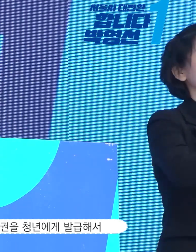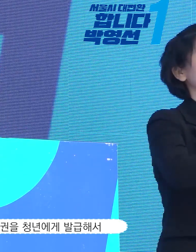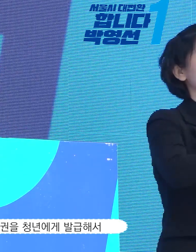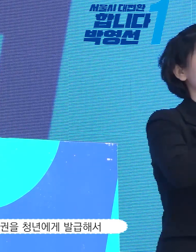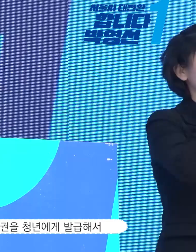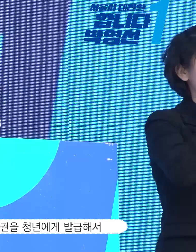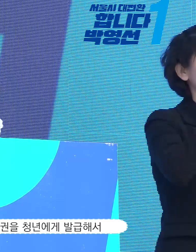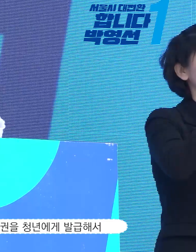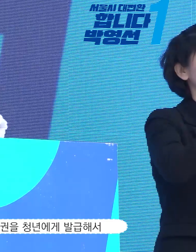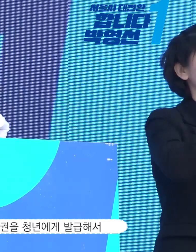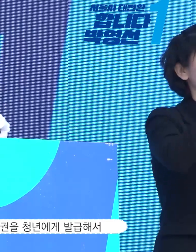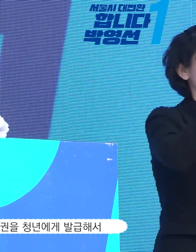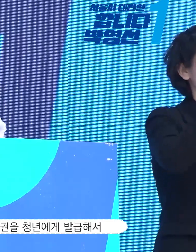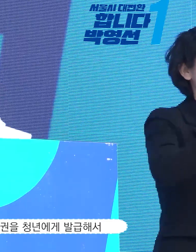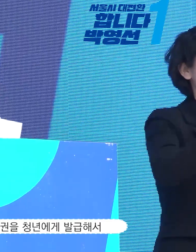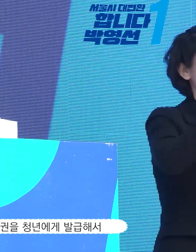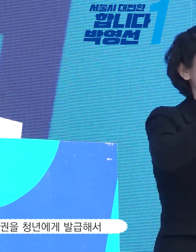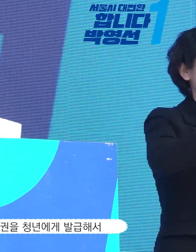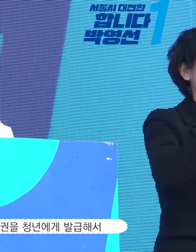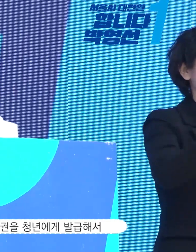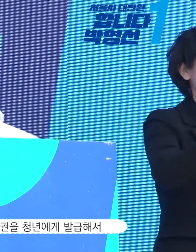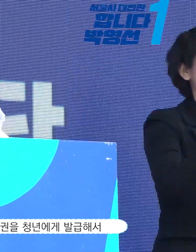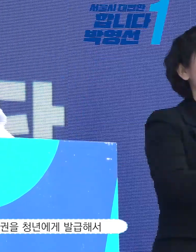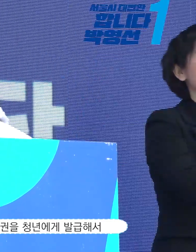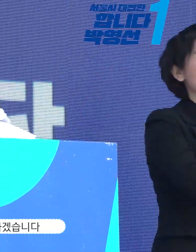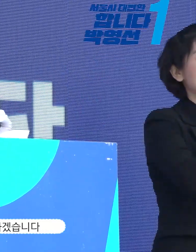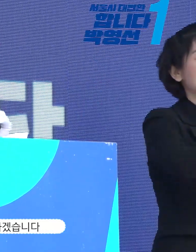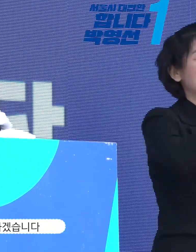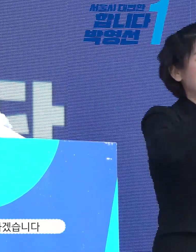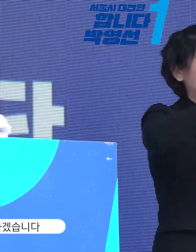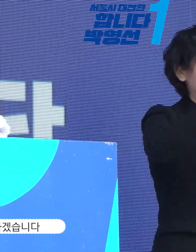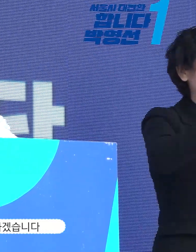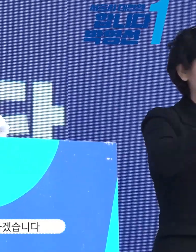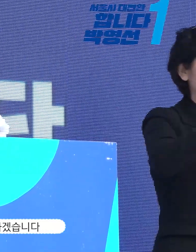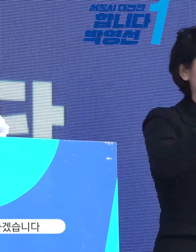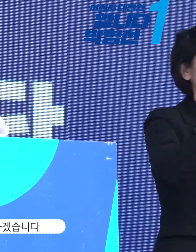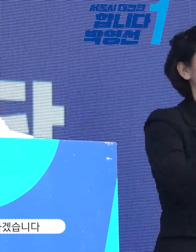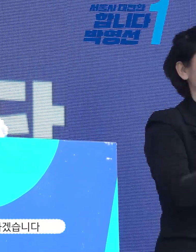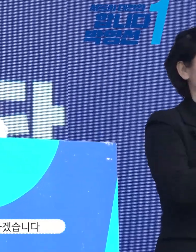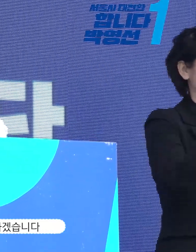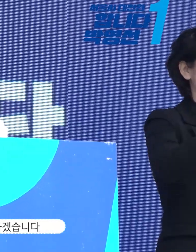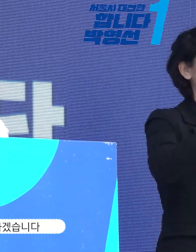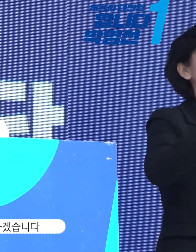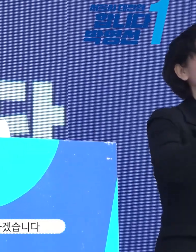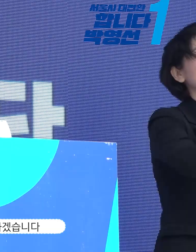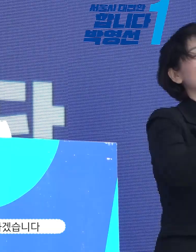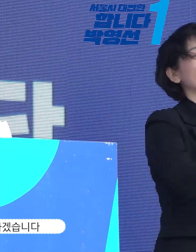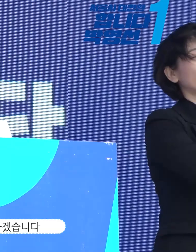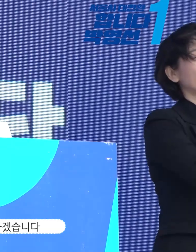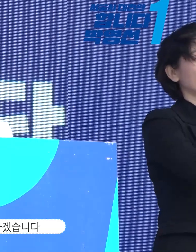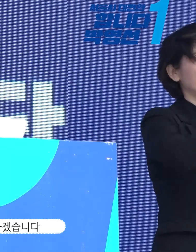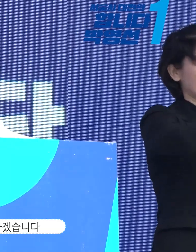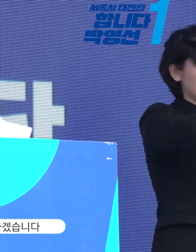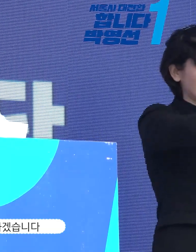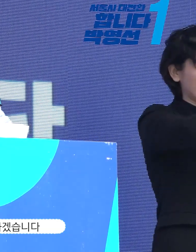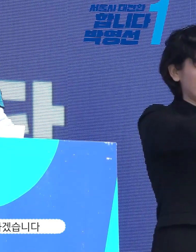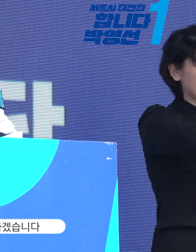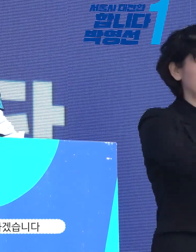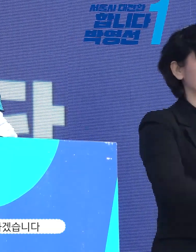정액권을 청년에게 발급해서 청년의 교통 지원을 약속 드리도록 하겠습니다, 여러분.